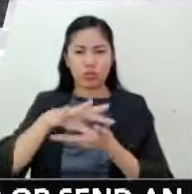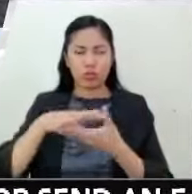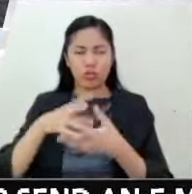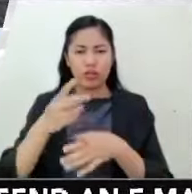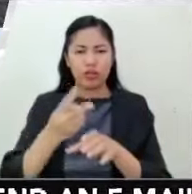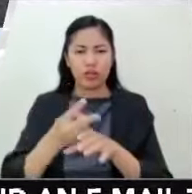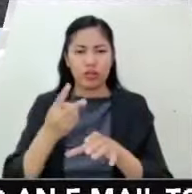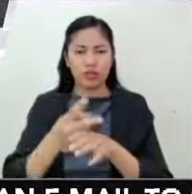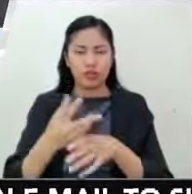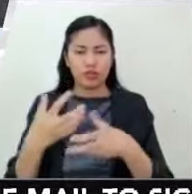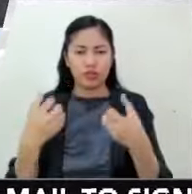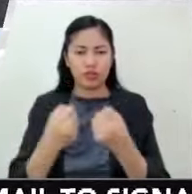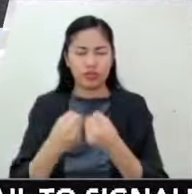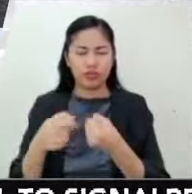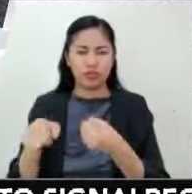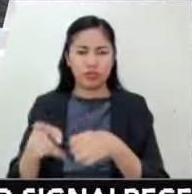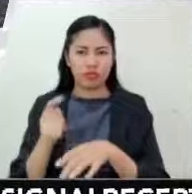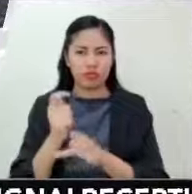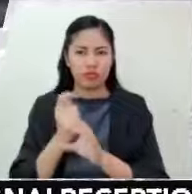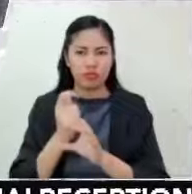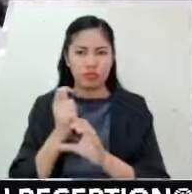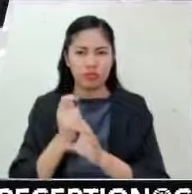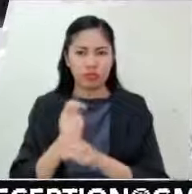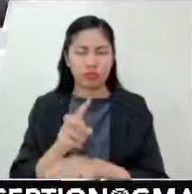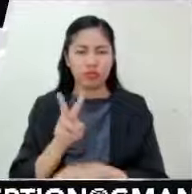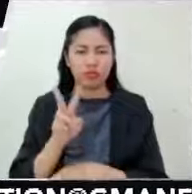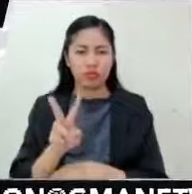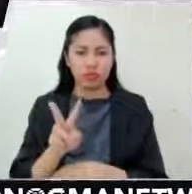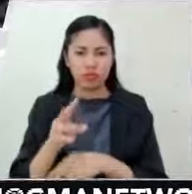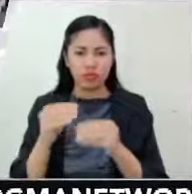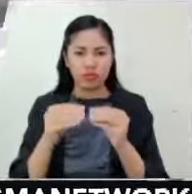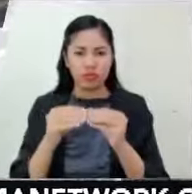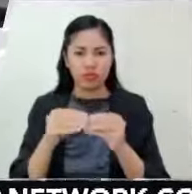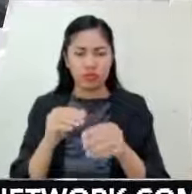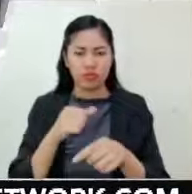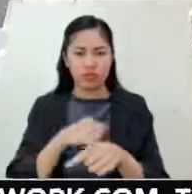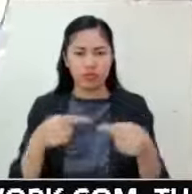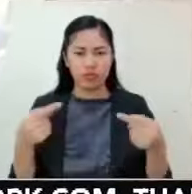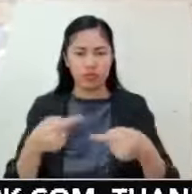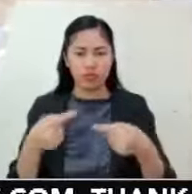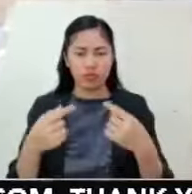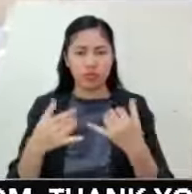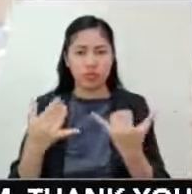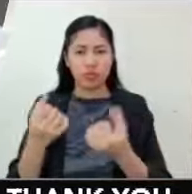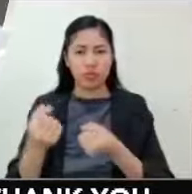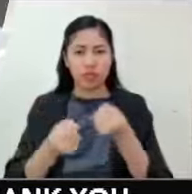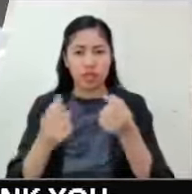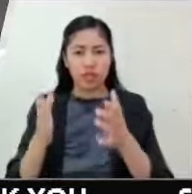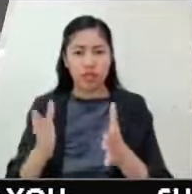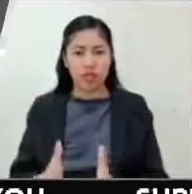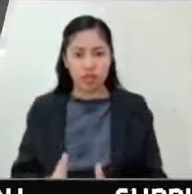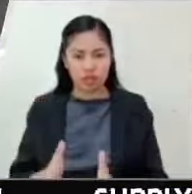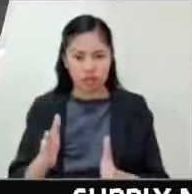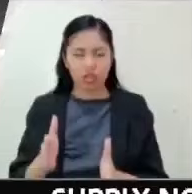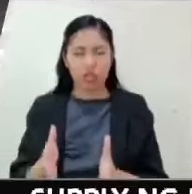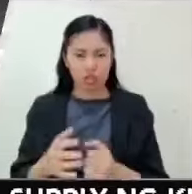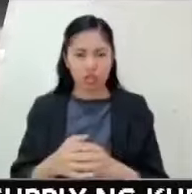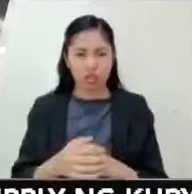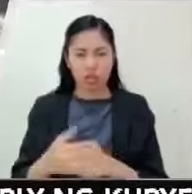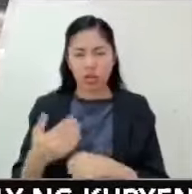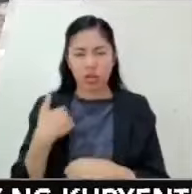na truck. Dalawang iba pa ang sugatan. Hawak na ng mga otoridad ang driver ng van na wala pang pahayag.